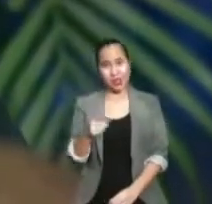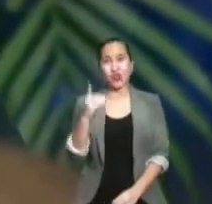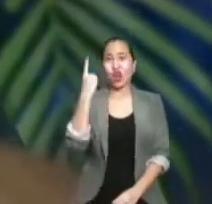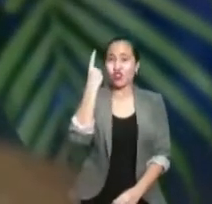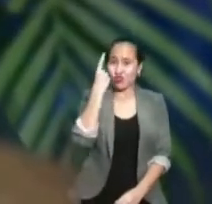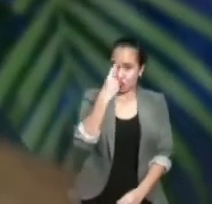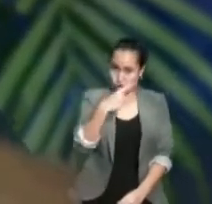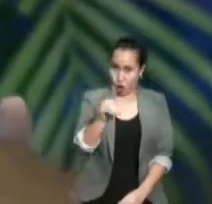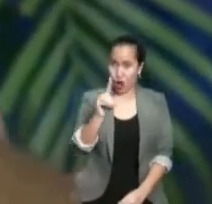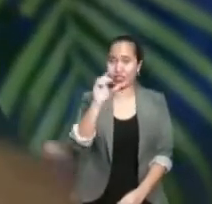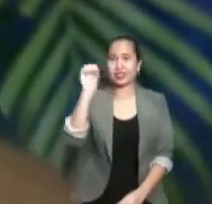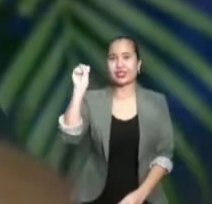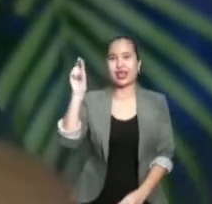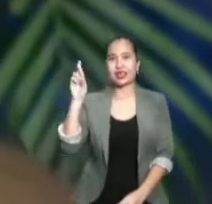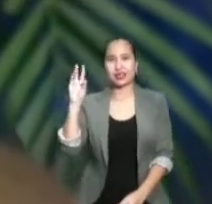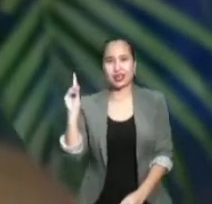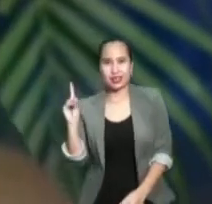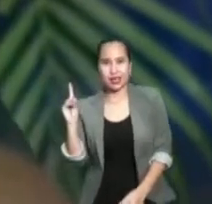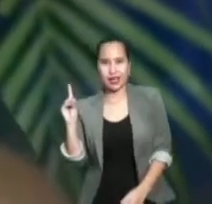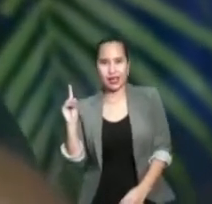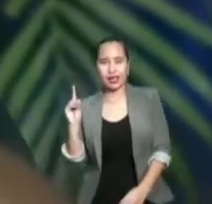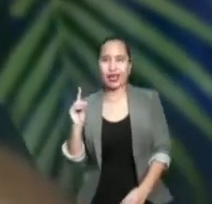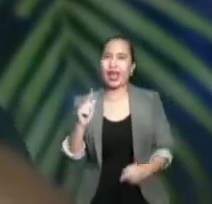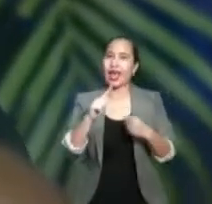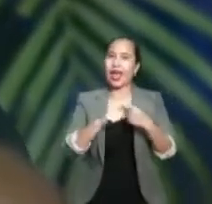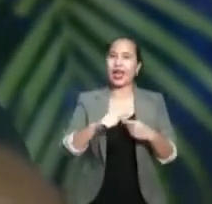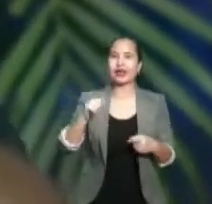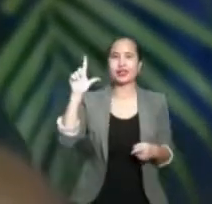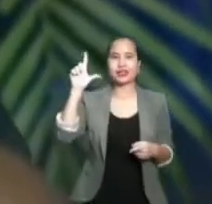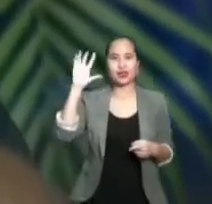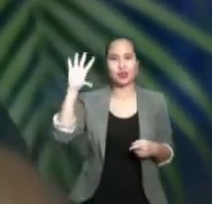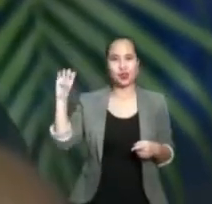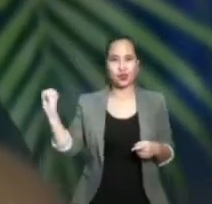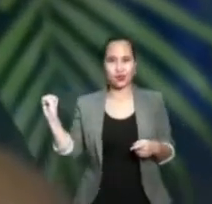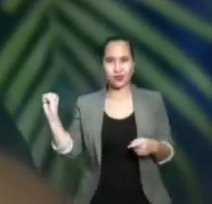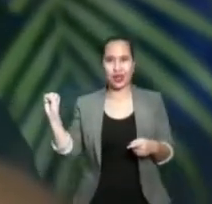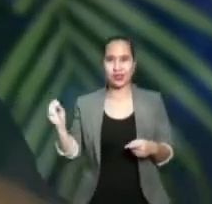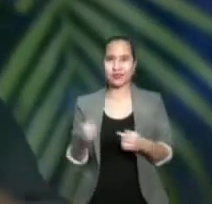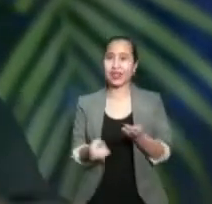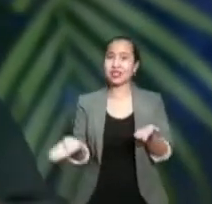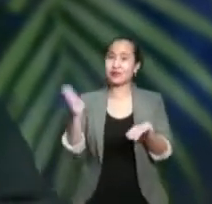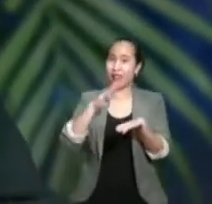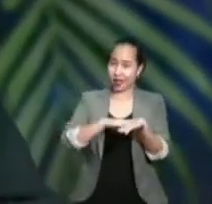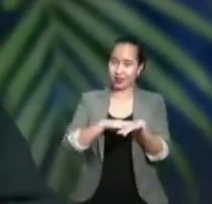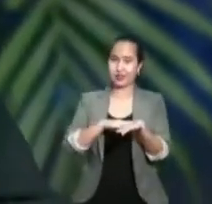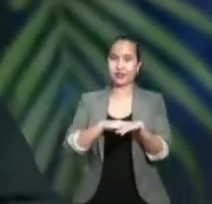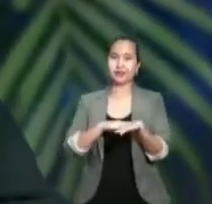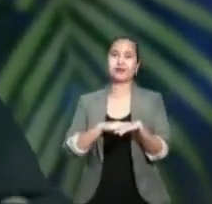1000, dan wel 750, is belastbaar.